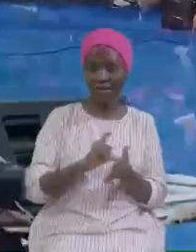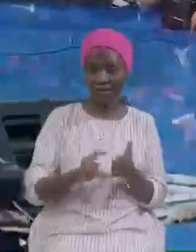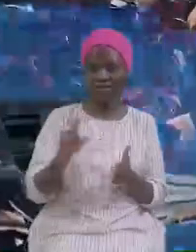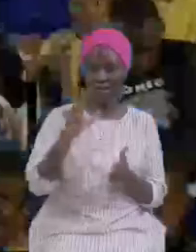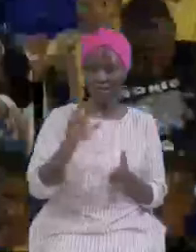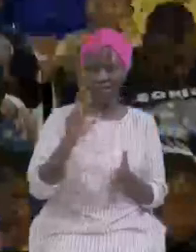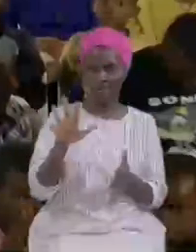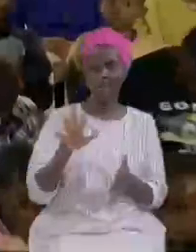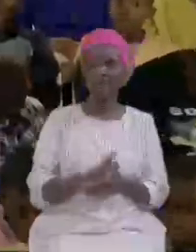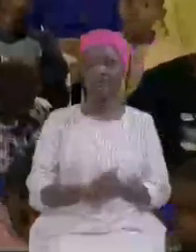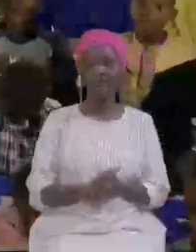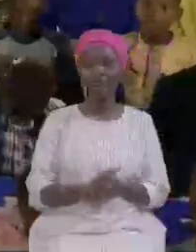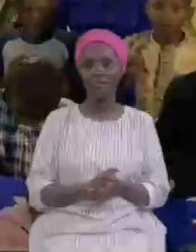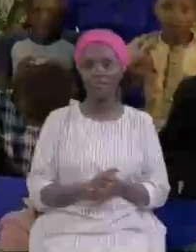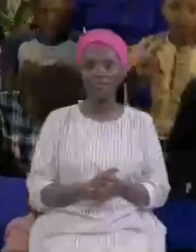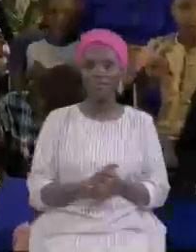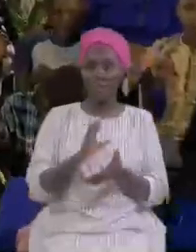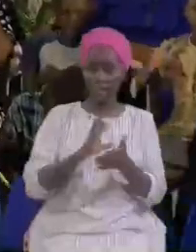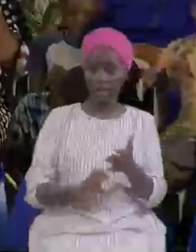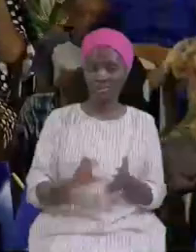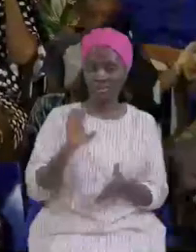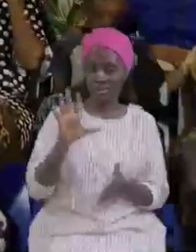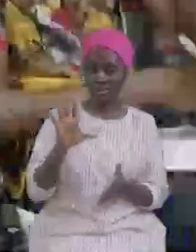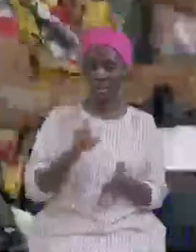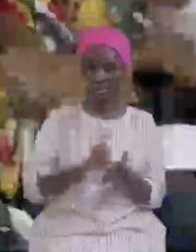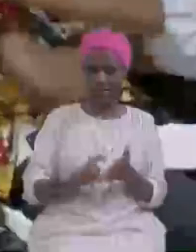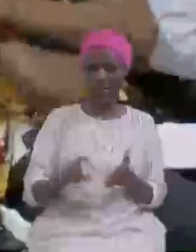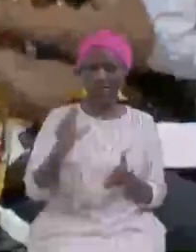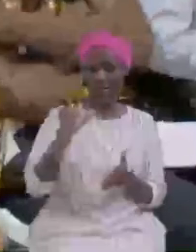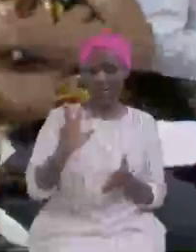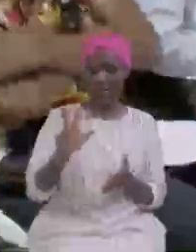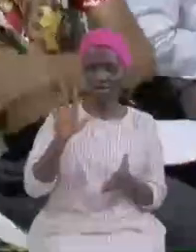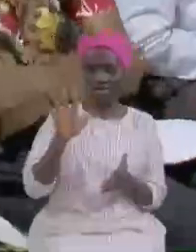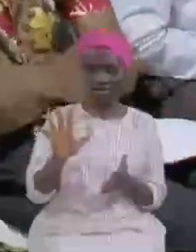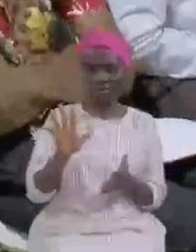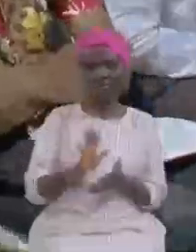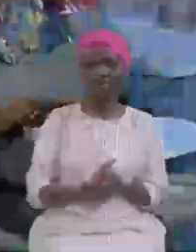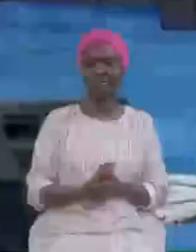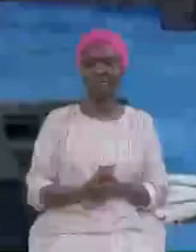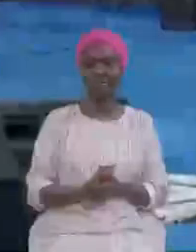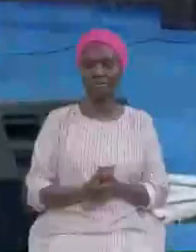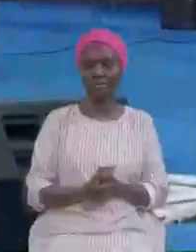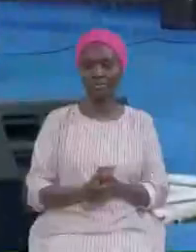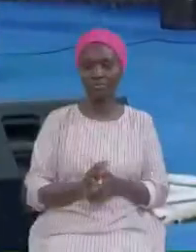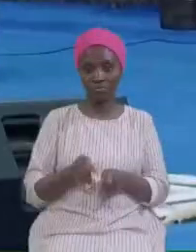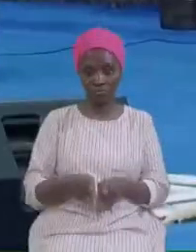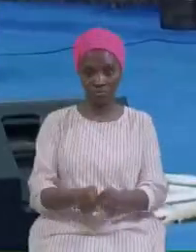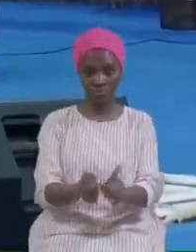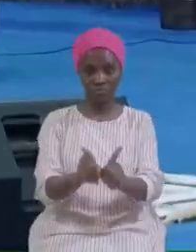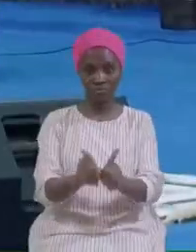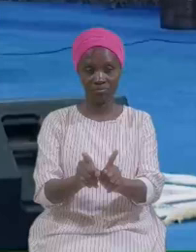35. Marc chapitre 5. Verset 35. Comme il